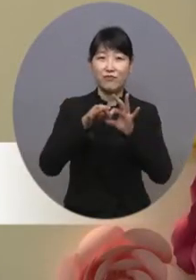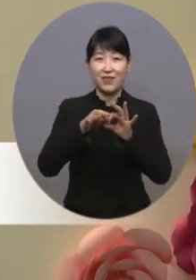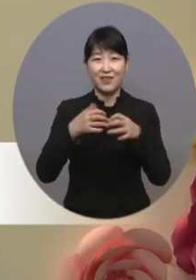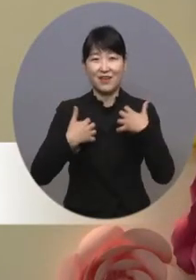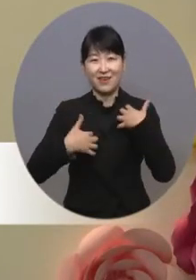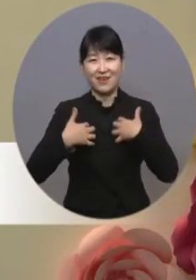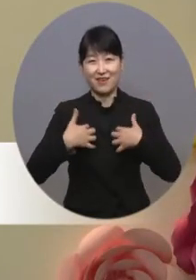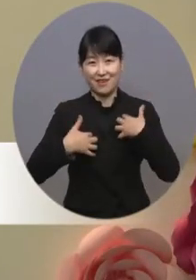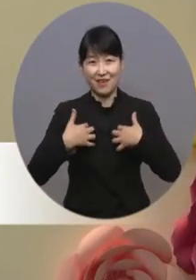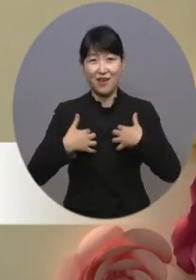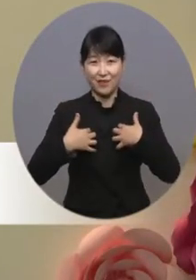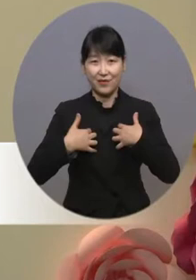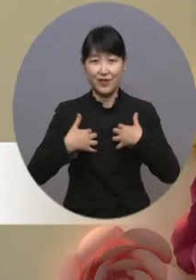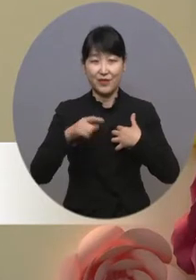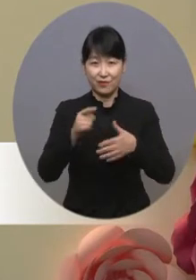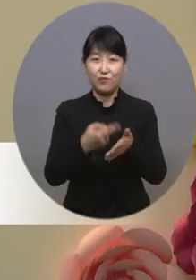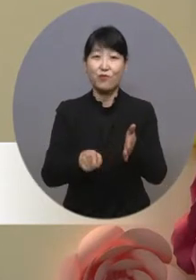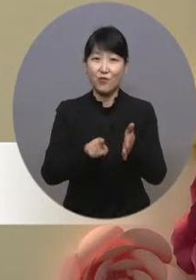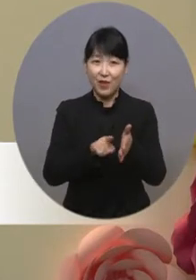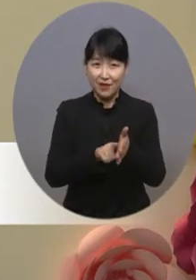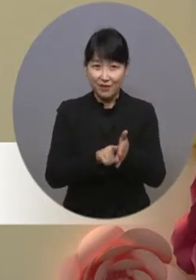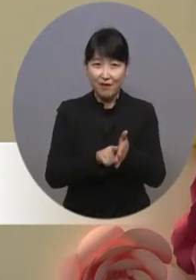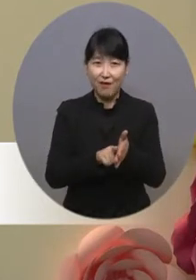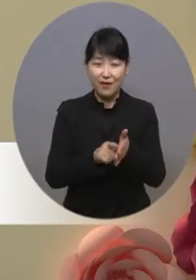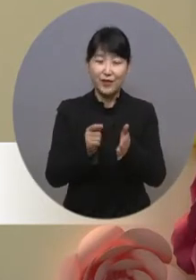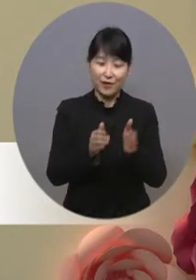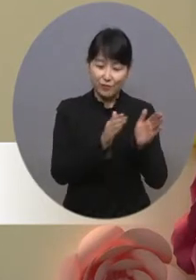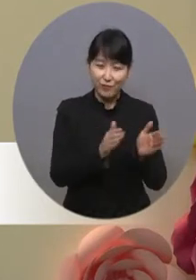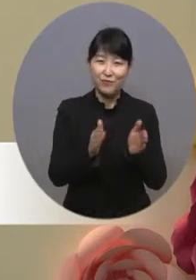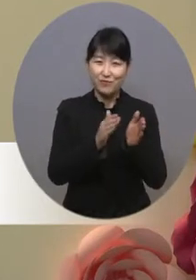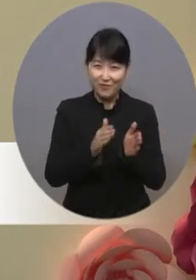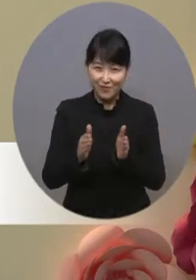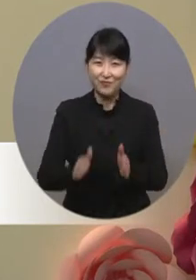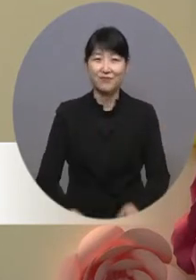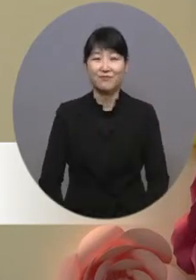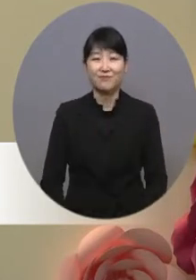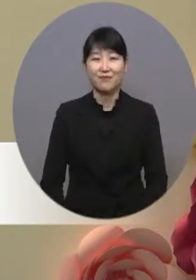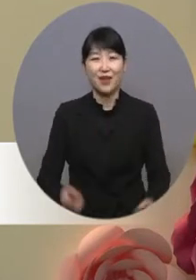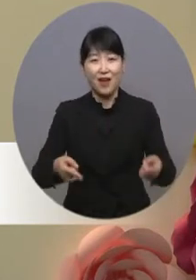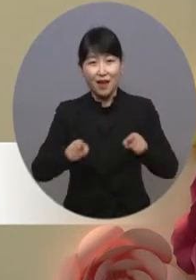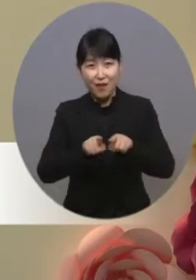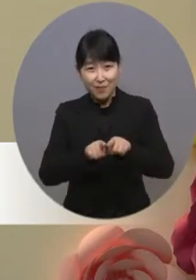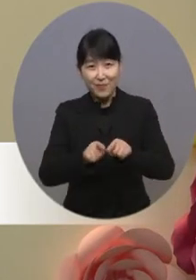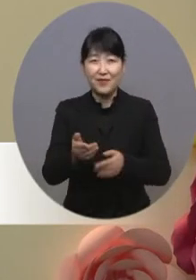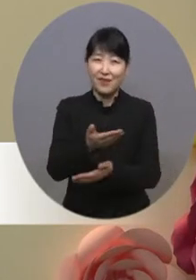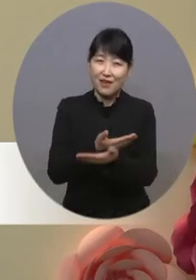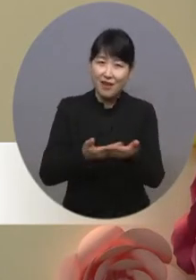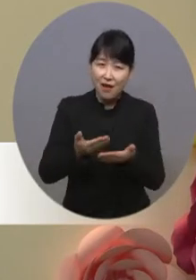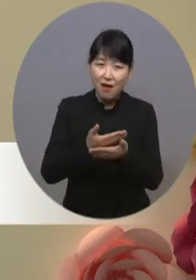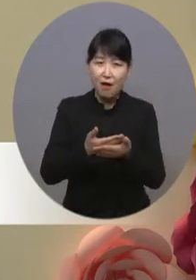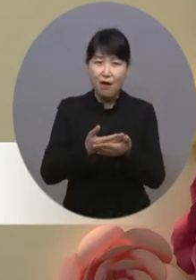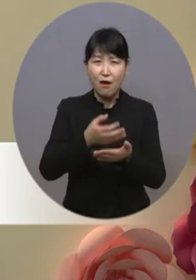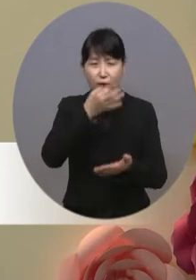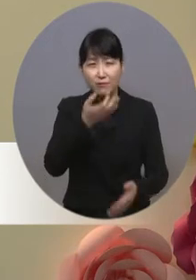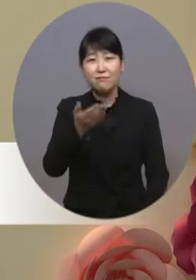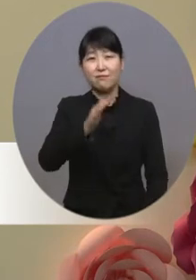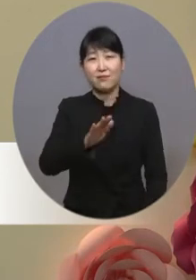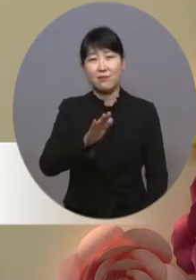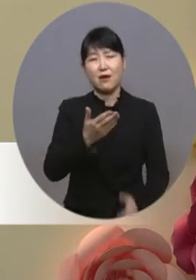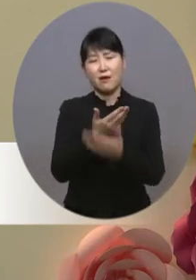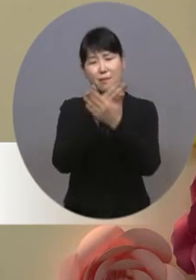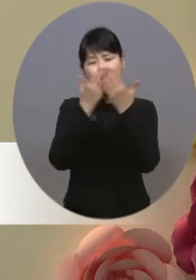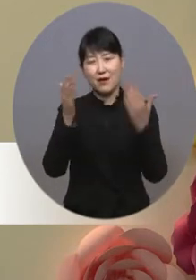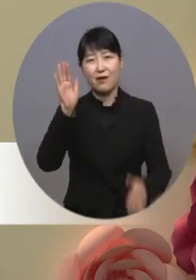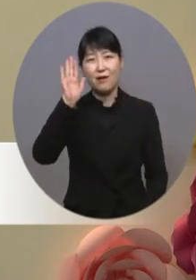즐거운 시간을 가질 수 있도록 저희가 자그마하게 준비를 했습니다. 함께 어울리면서 힘들지만 그래도